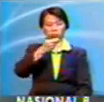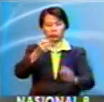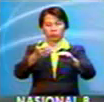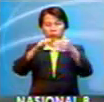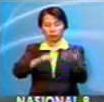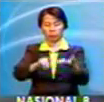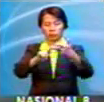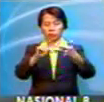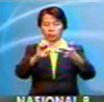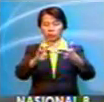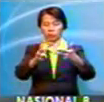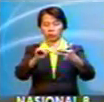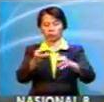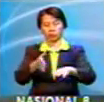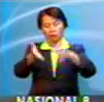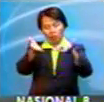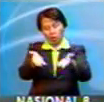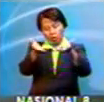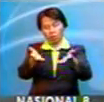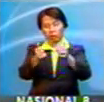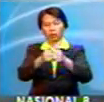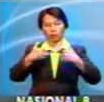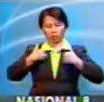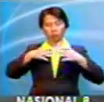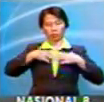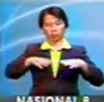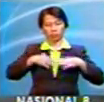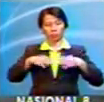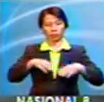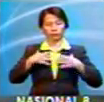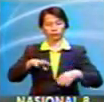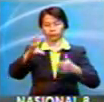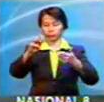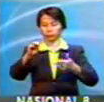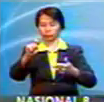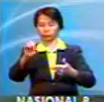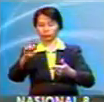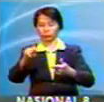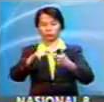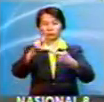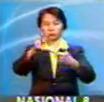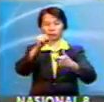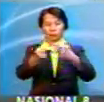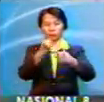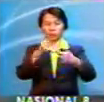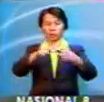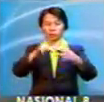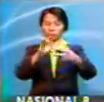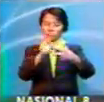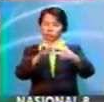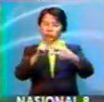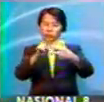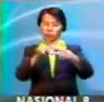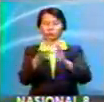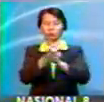mayat Erwan ditemui terapung dengan lengkap berpakaian. Martin Sembering, 30 tahun, satu-satunya mangsa